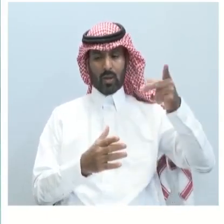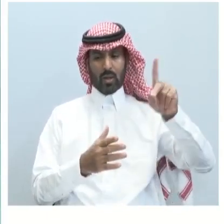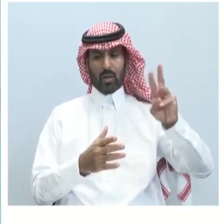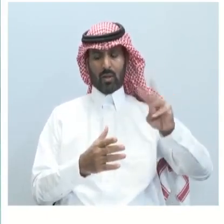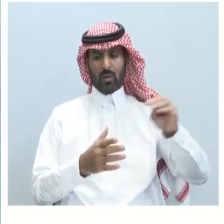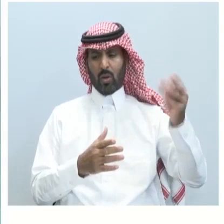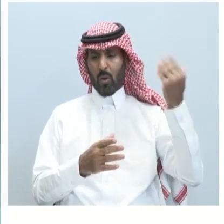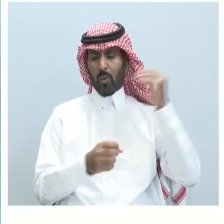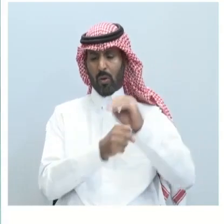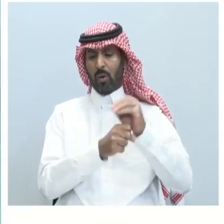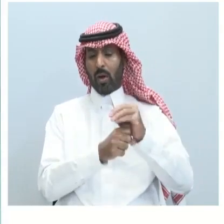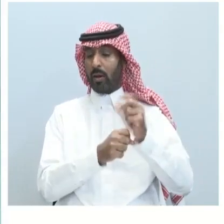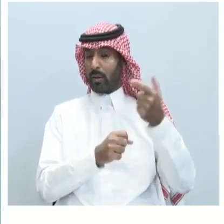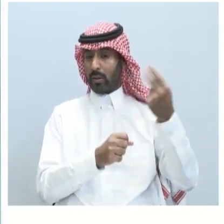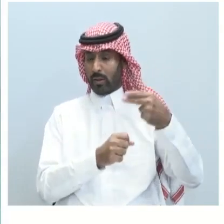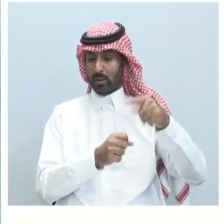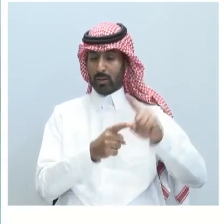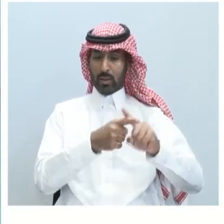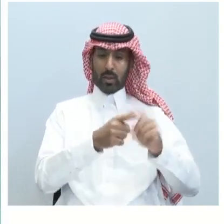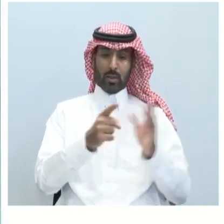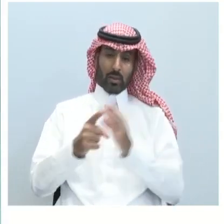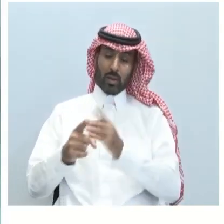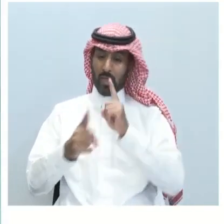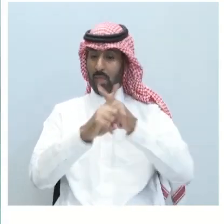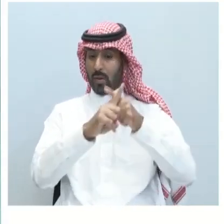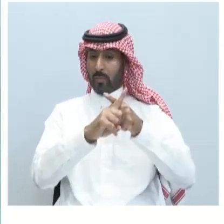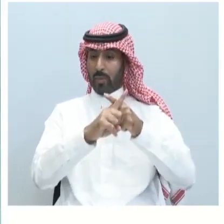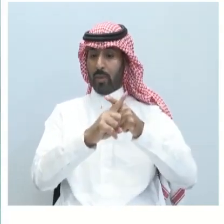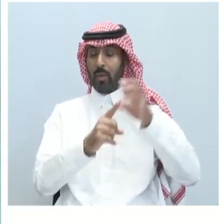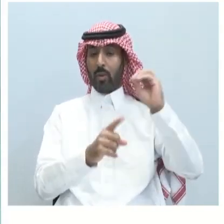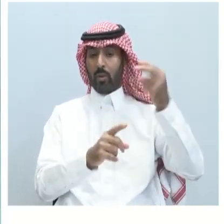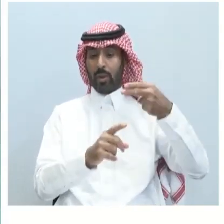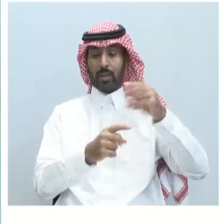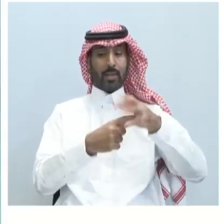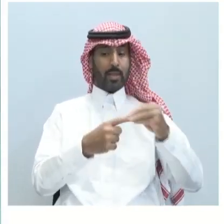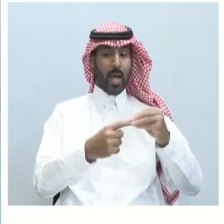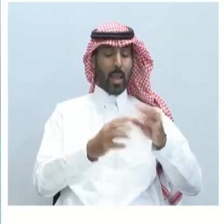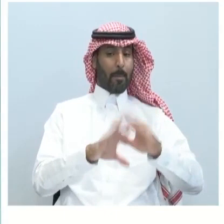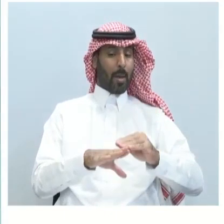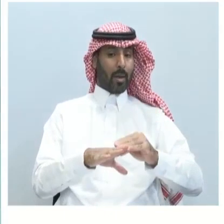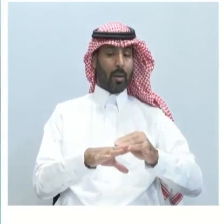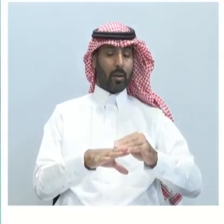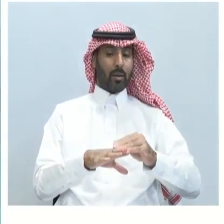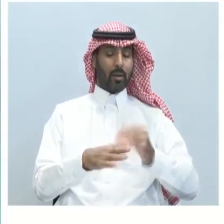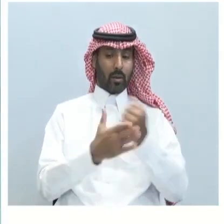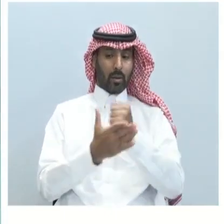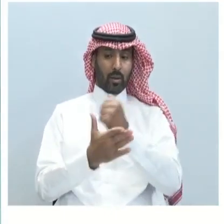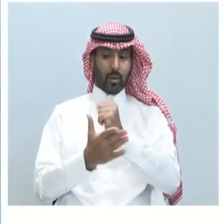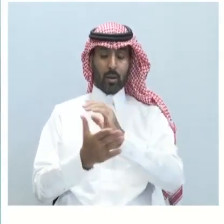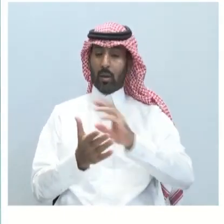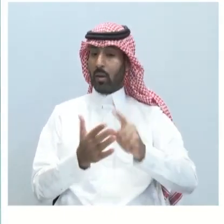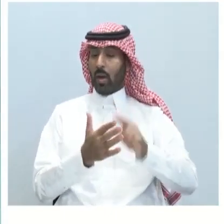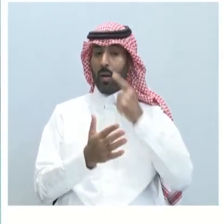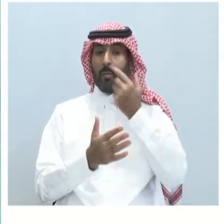او زي ما تعرفنا سابقا اللي هو في الكي اي والكي بي اذا يتبقى عندي ايش من المعادله الرئيسيه لو